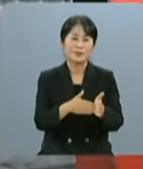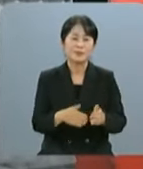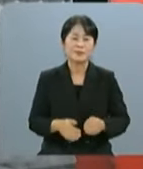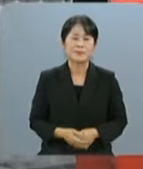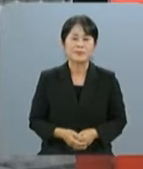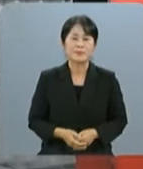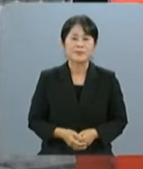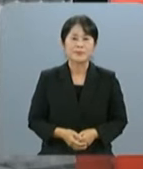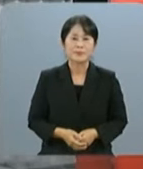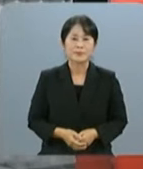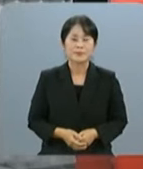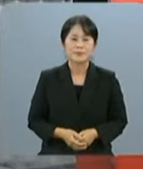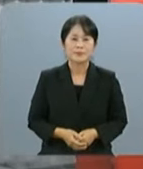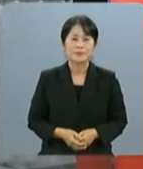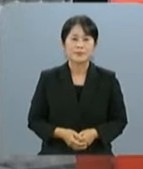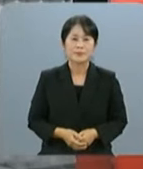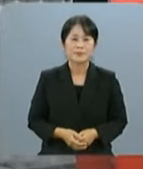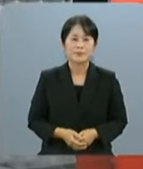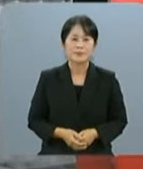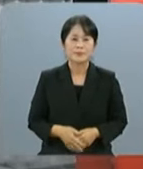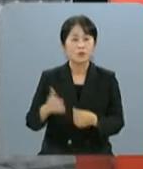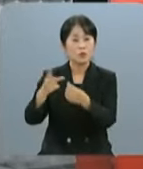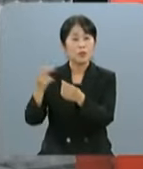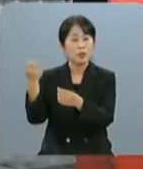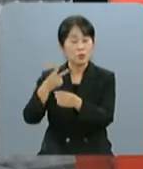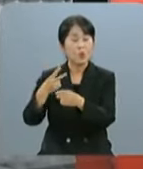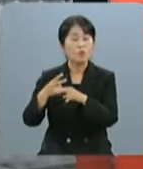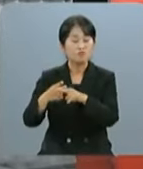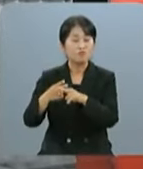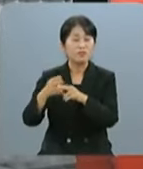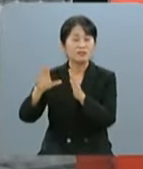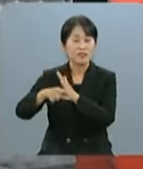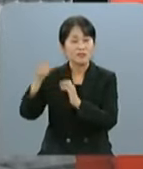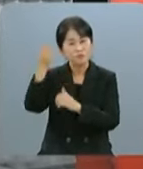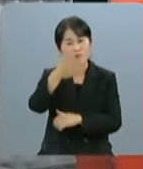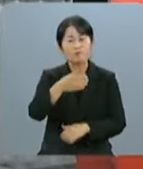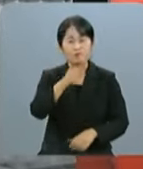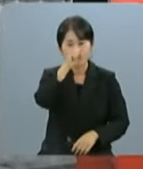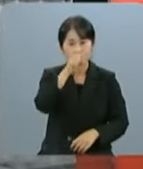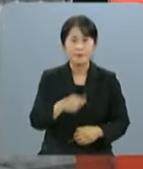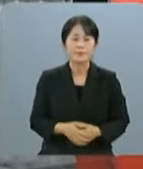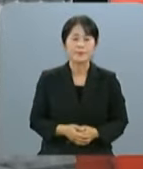거기까지 또 후반부에 주도권 토론 한 번 더 있으니까요. 유승민 후보 바로 시작하시죠.